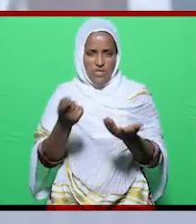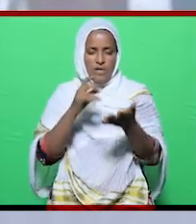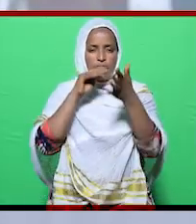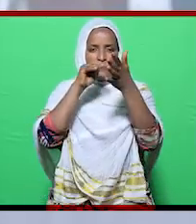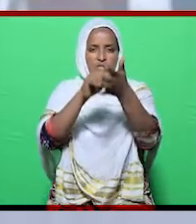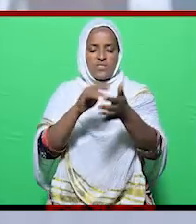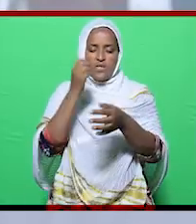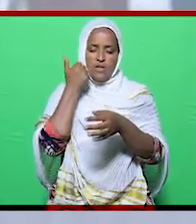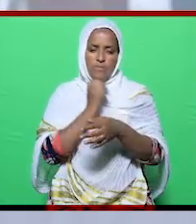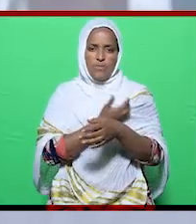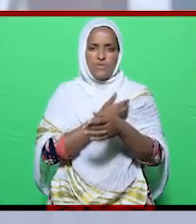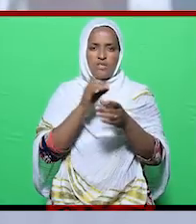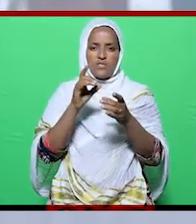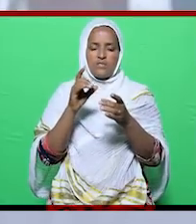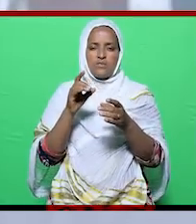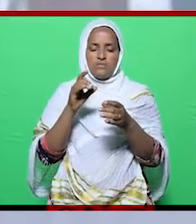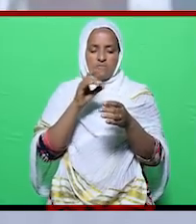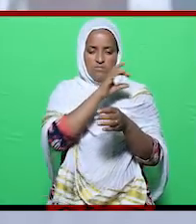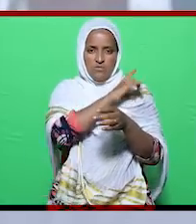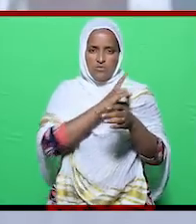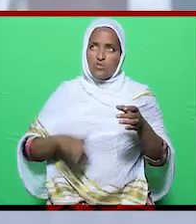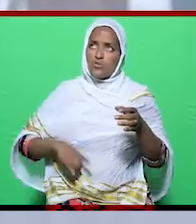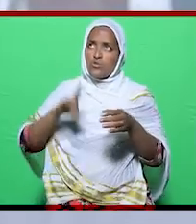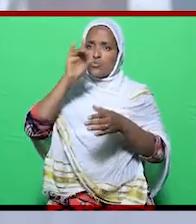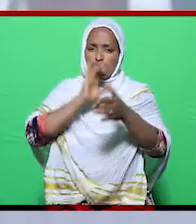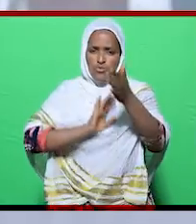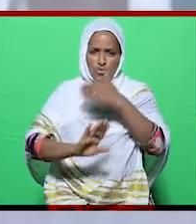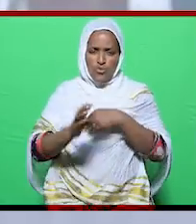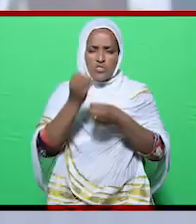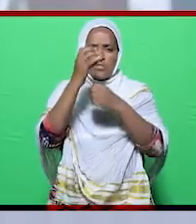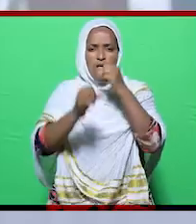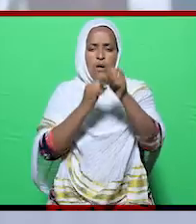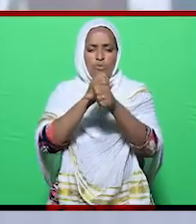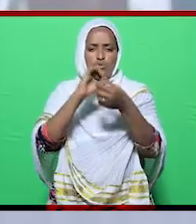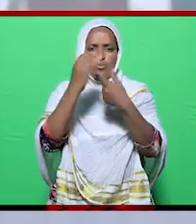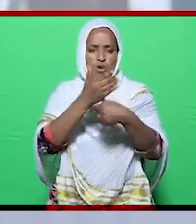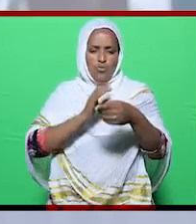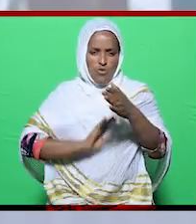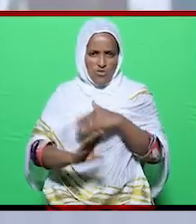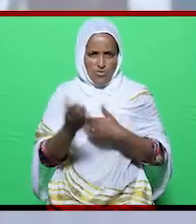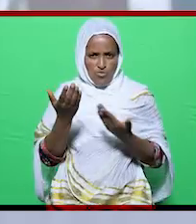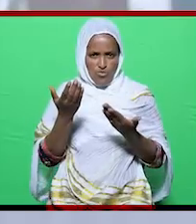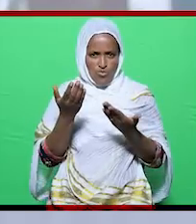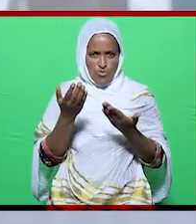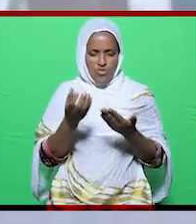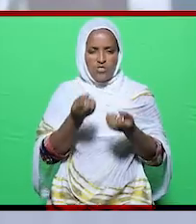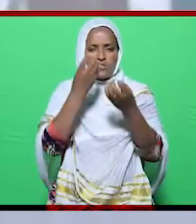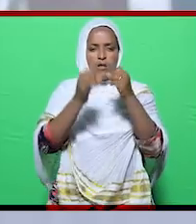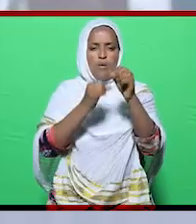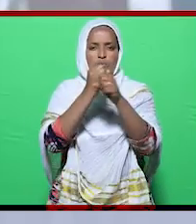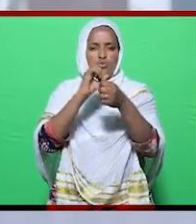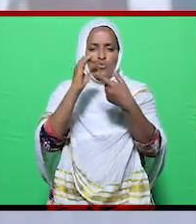አለበት። ለምሳሌ እመቤታችን ክርስቶስን ስትወልደው ስንት ዓመት ሆና ነው የወለደችው?